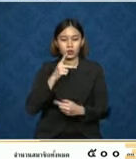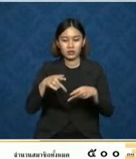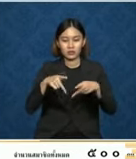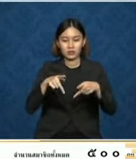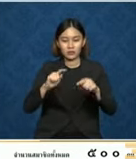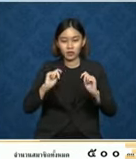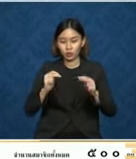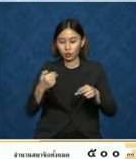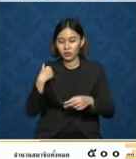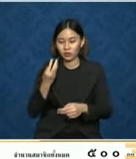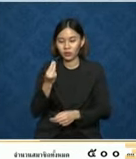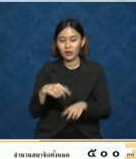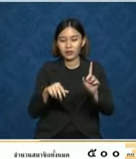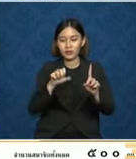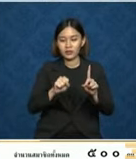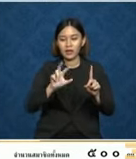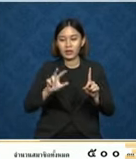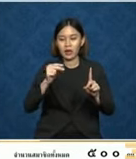านีสูงถึง